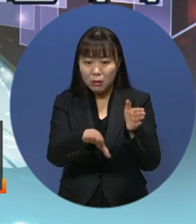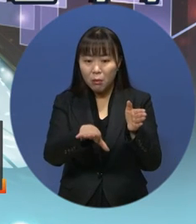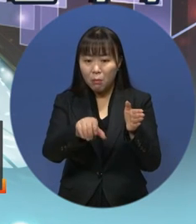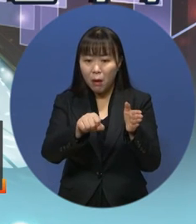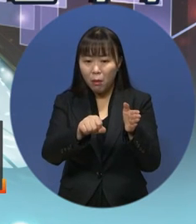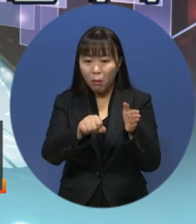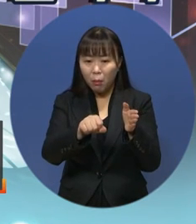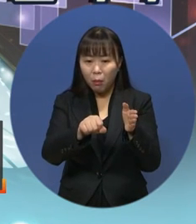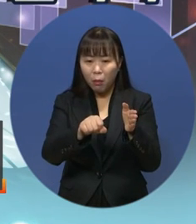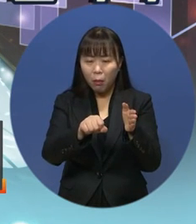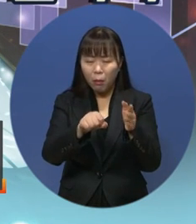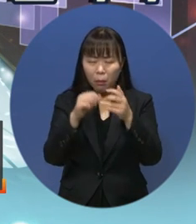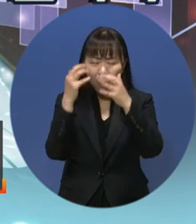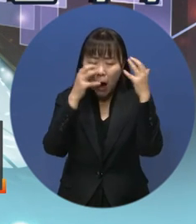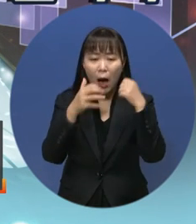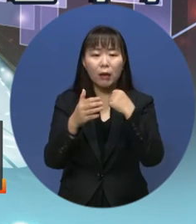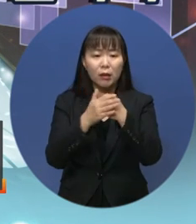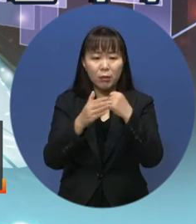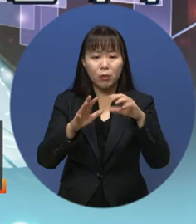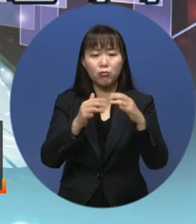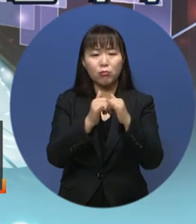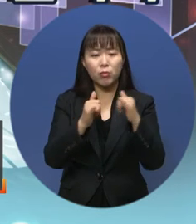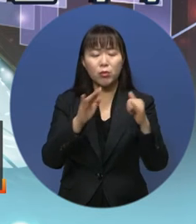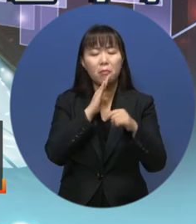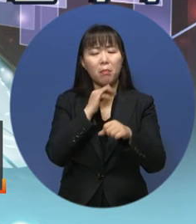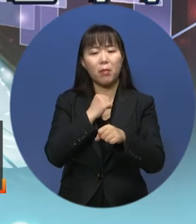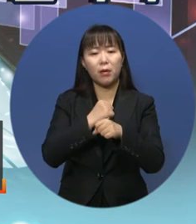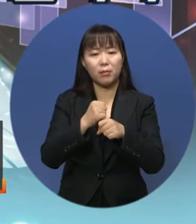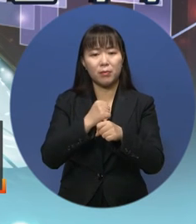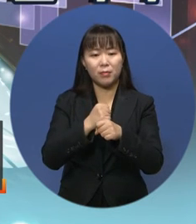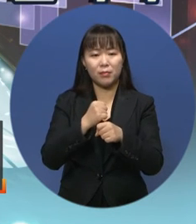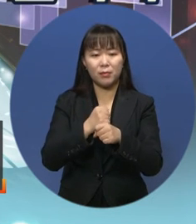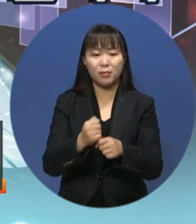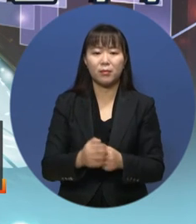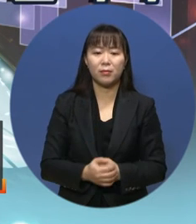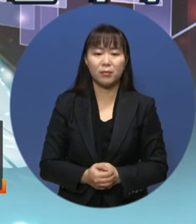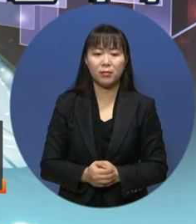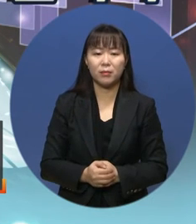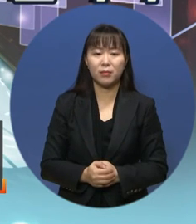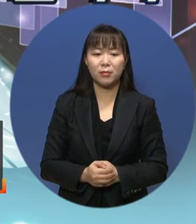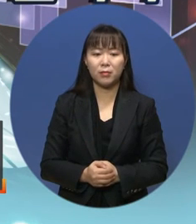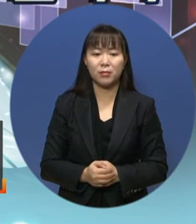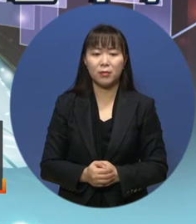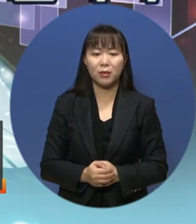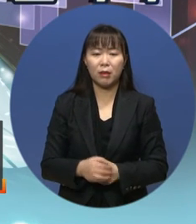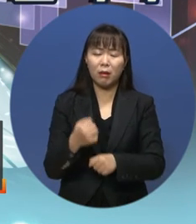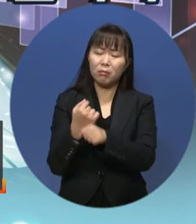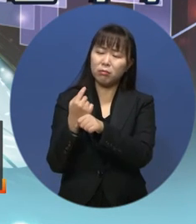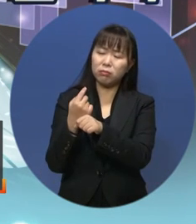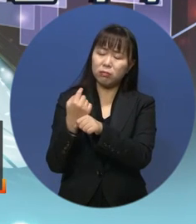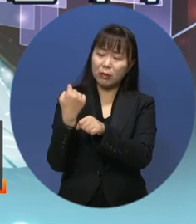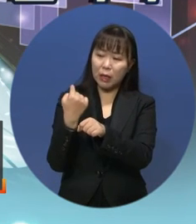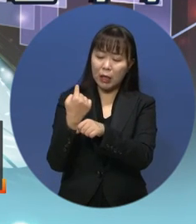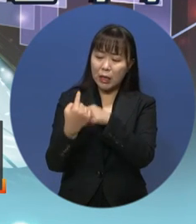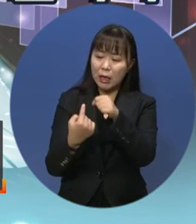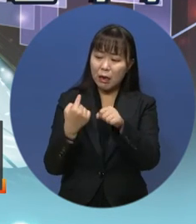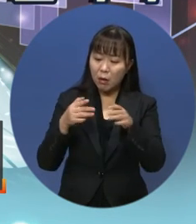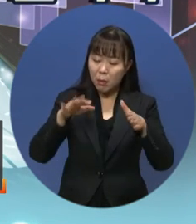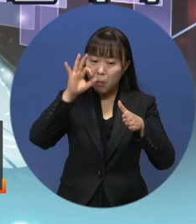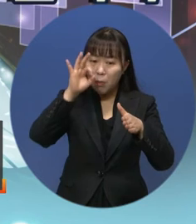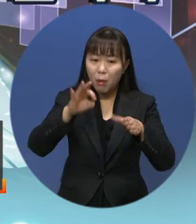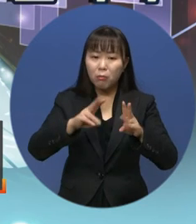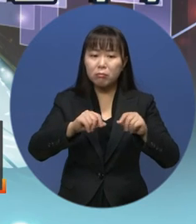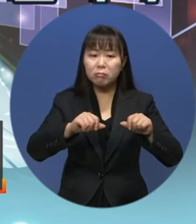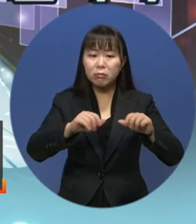확보에 우왕좌왕하고 있으니 국민들은 매우 황당합니다. 지난 한 해를 돌이켜보면